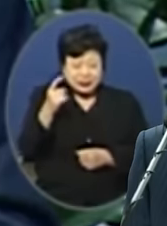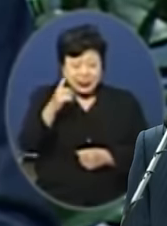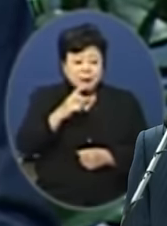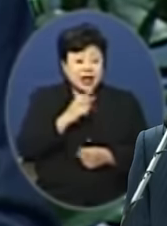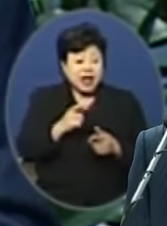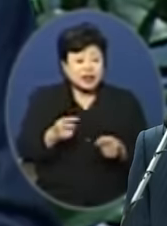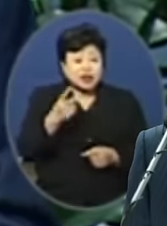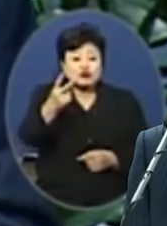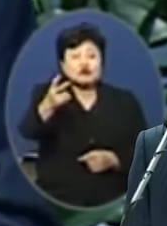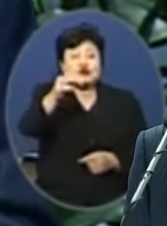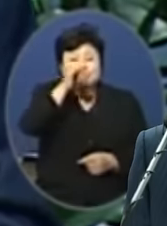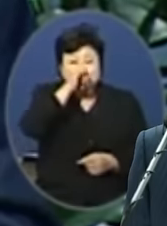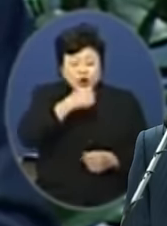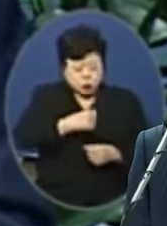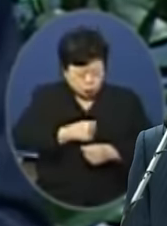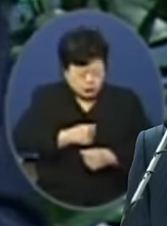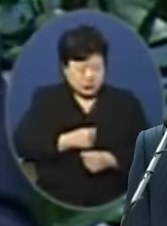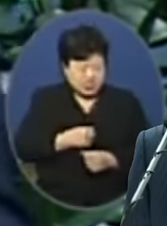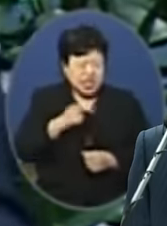것이 아니라 두 마리 있다는 것입니다.